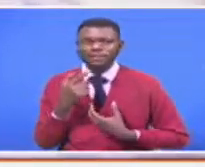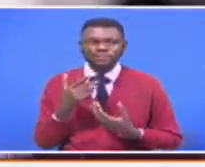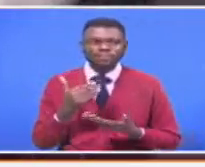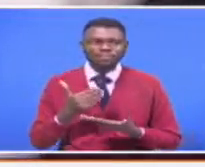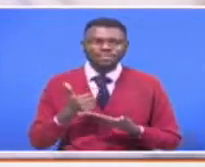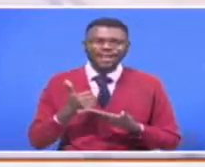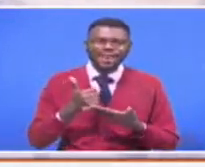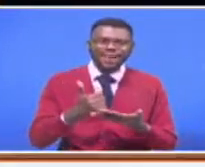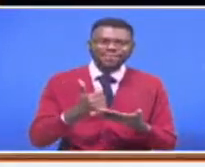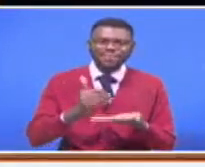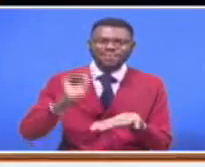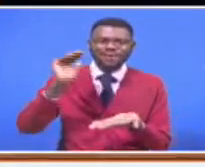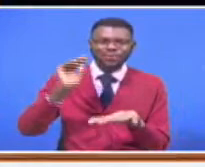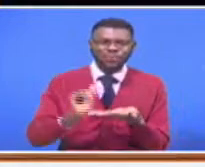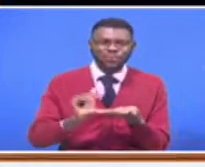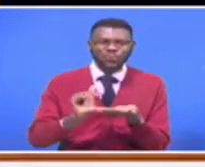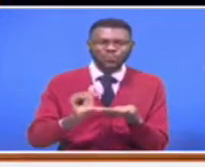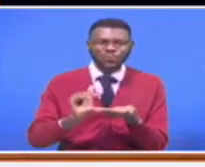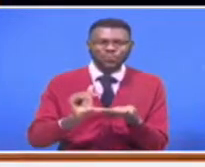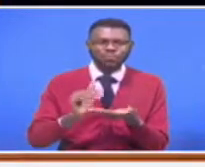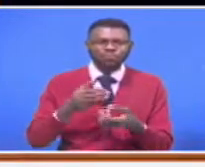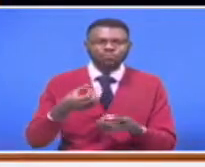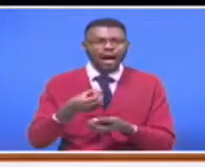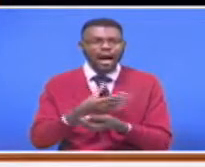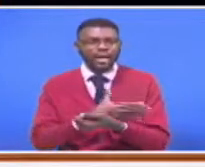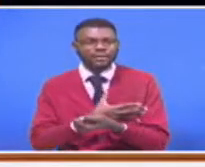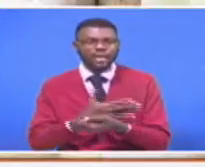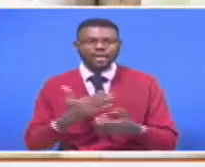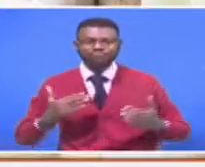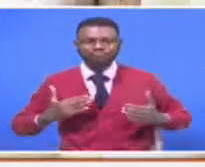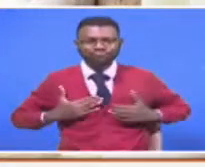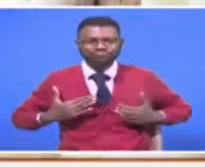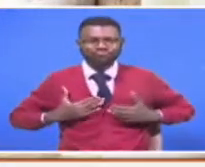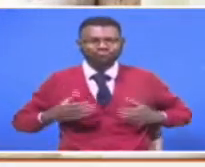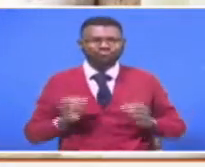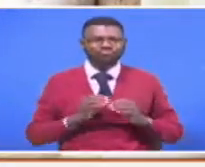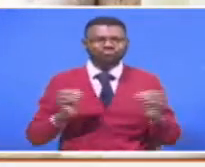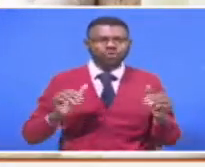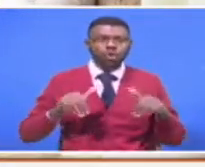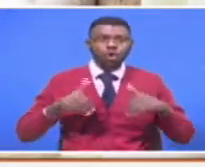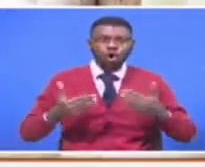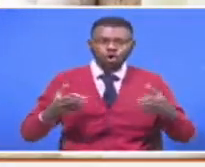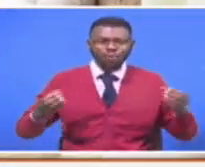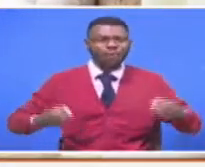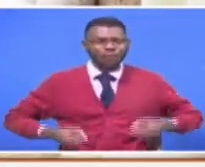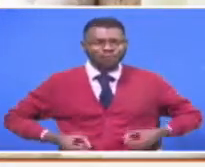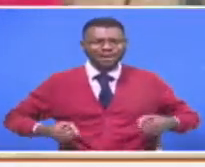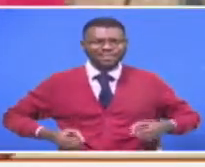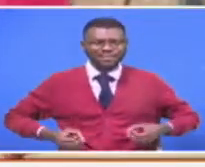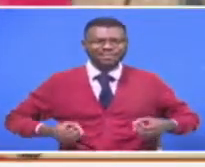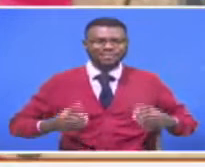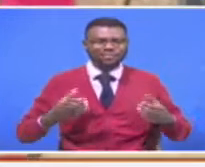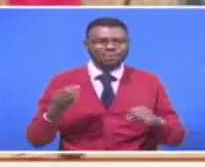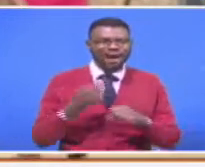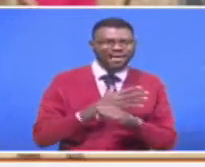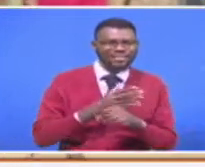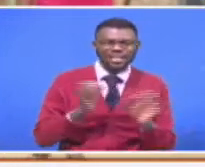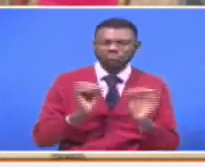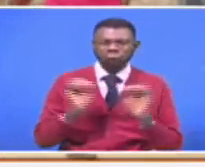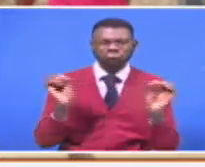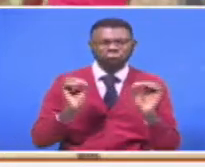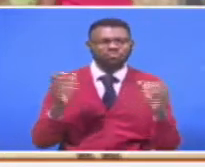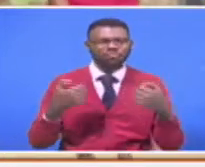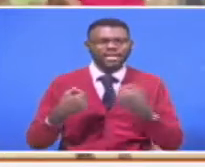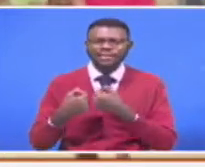ya kupata saratani ya matiti na vile vile saratani ya mfuko wa mayai, yani ovarian cancer. Mmoja wapo ya